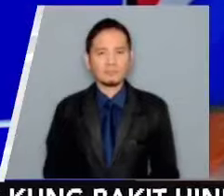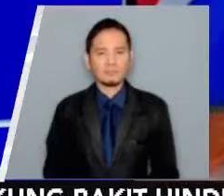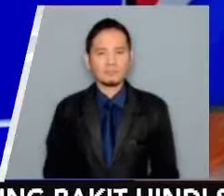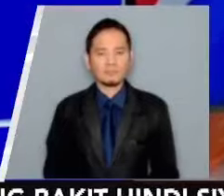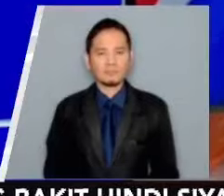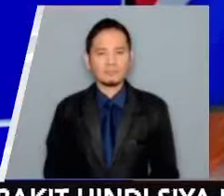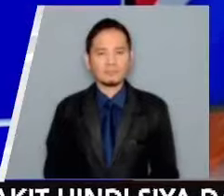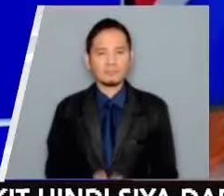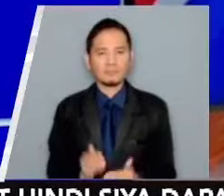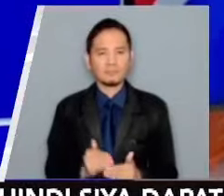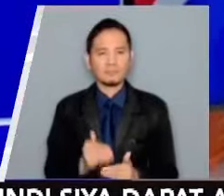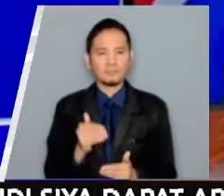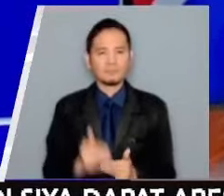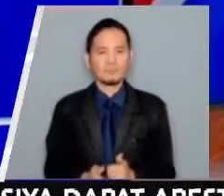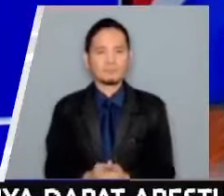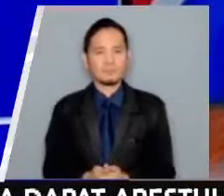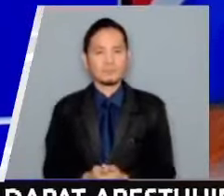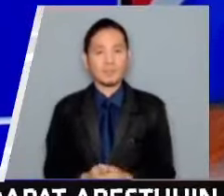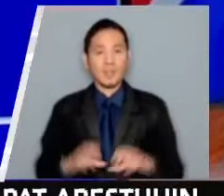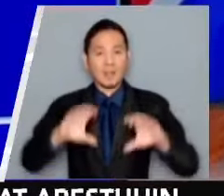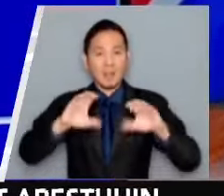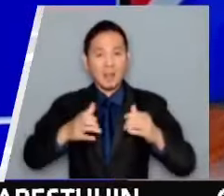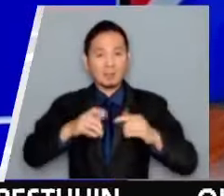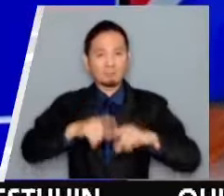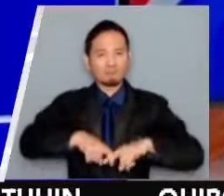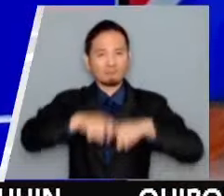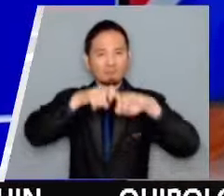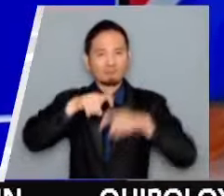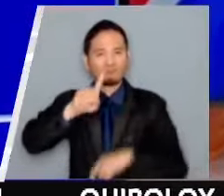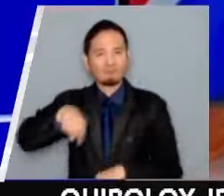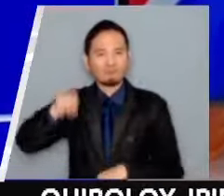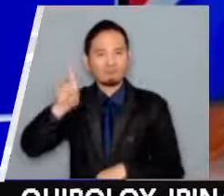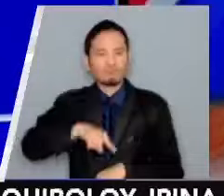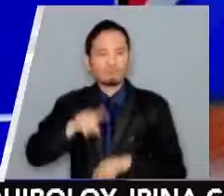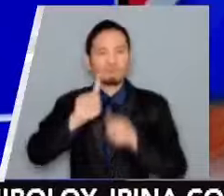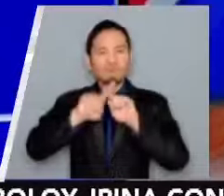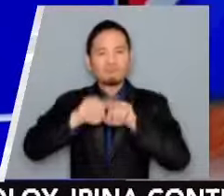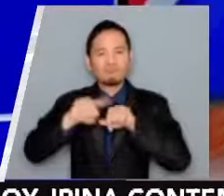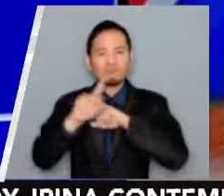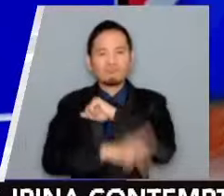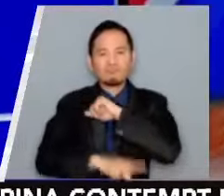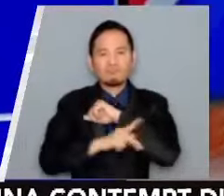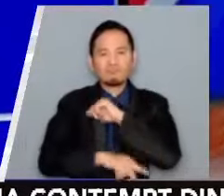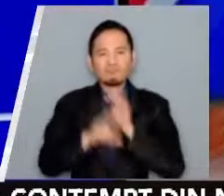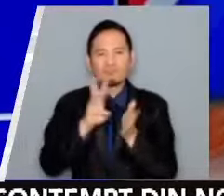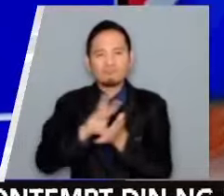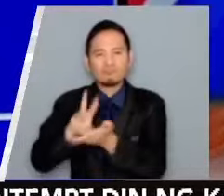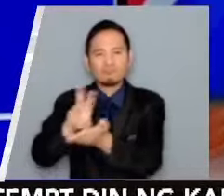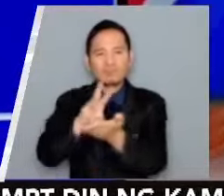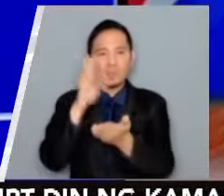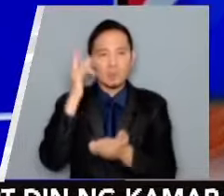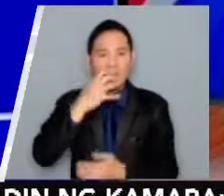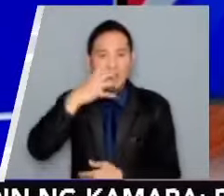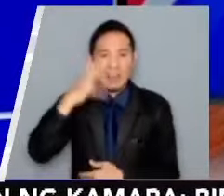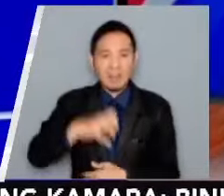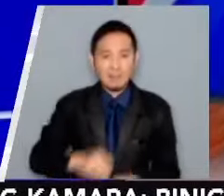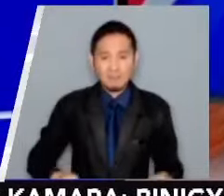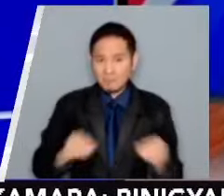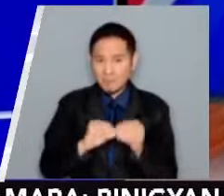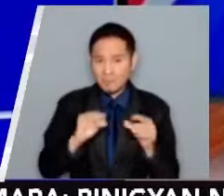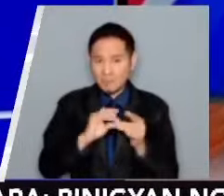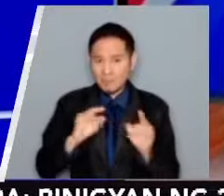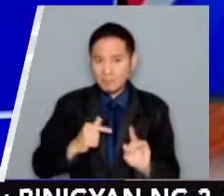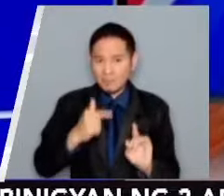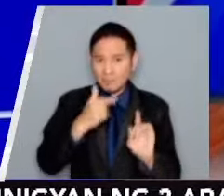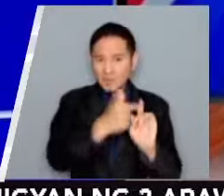Nasuspinde ang mga klase sa ilang probinsya kahapon dahil sa sobrang init ng panahon. Para talakayin yan, makakapanayam natin si Assistant Secretary